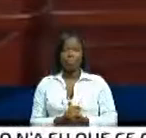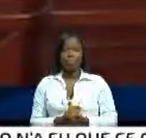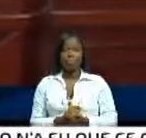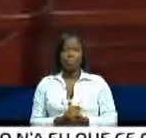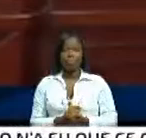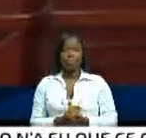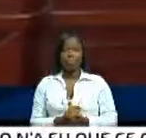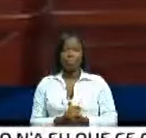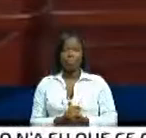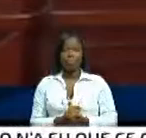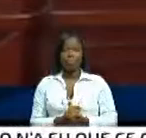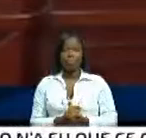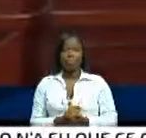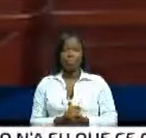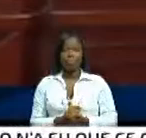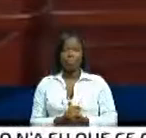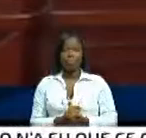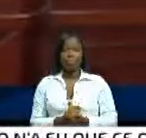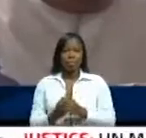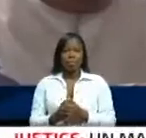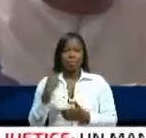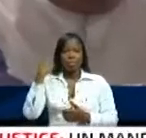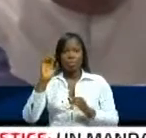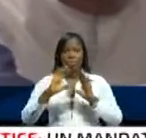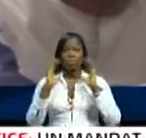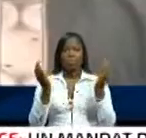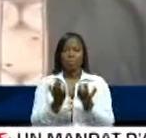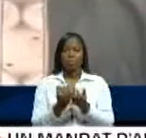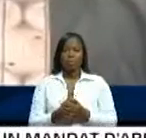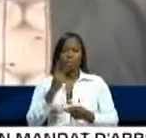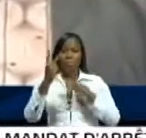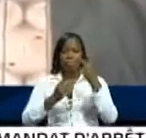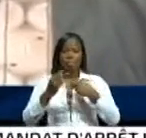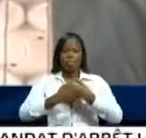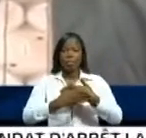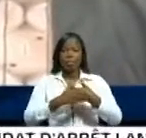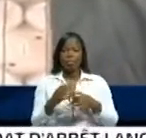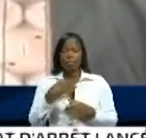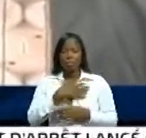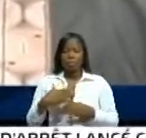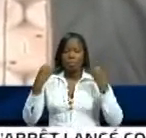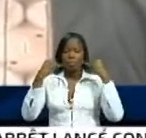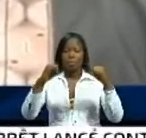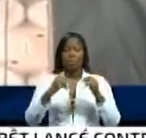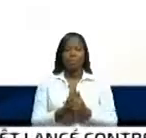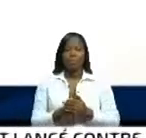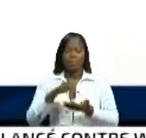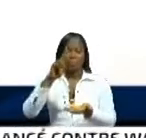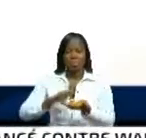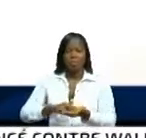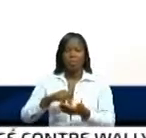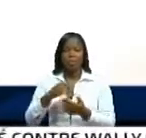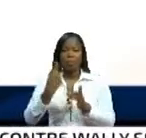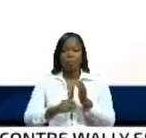collectivités territoriales et sans répit pour les coalitions en compétition visites de proximité et sensibilisation ont marqué ces quelques jours